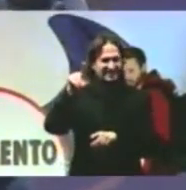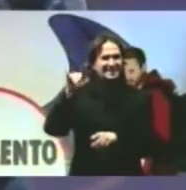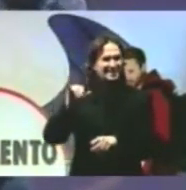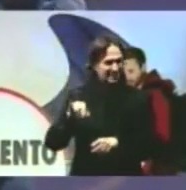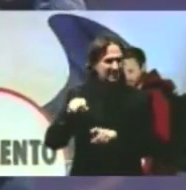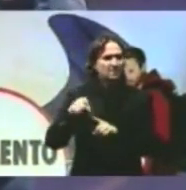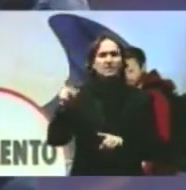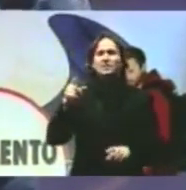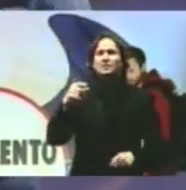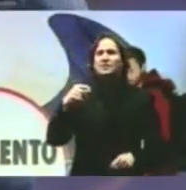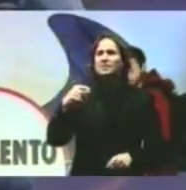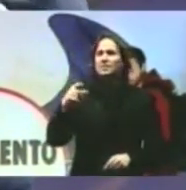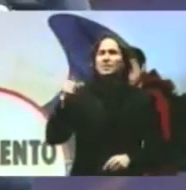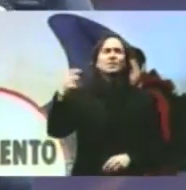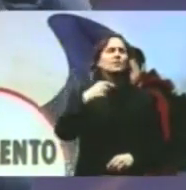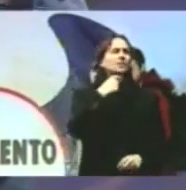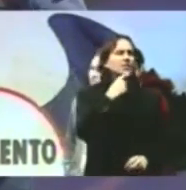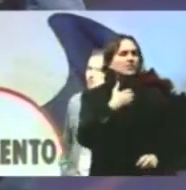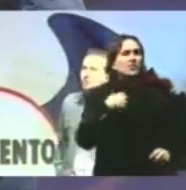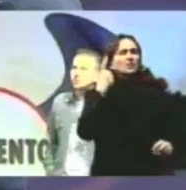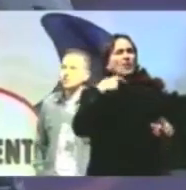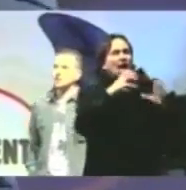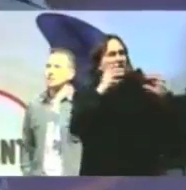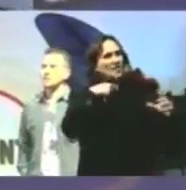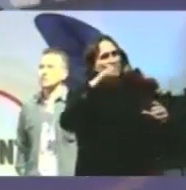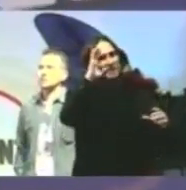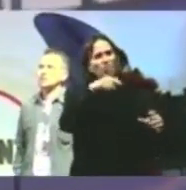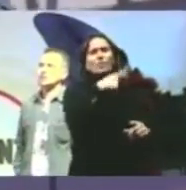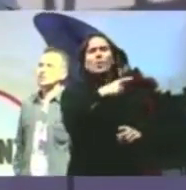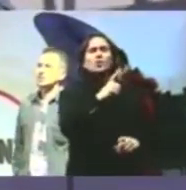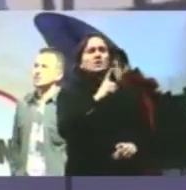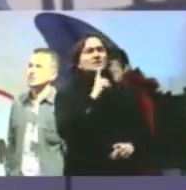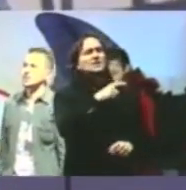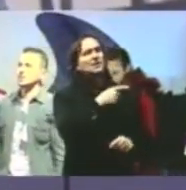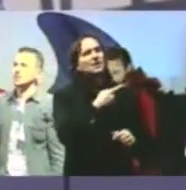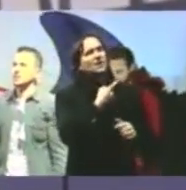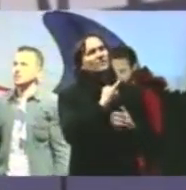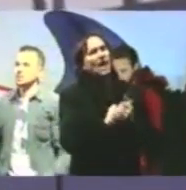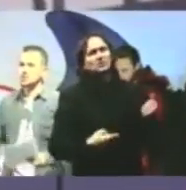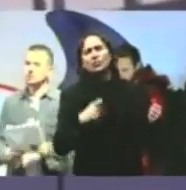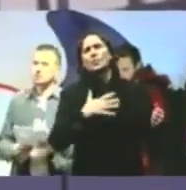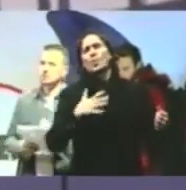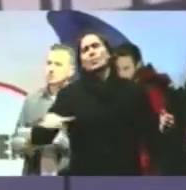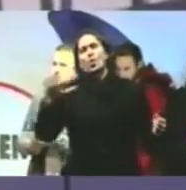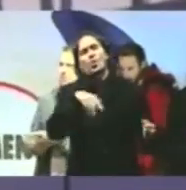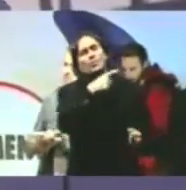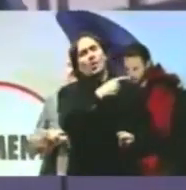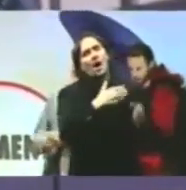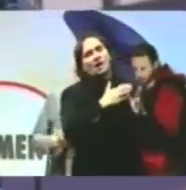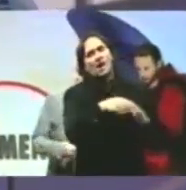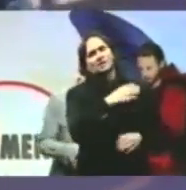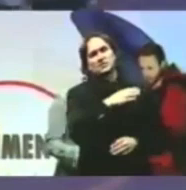gli imprenditori, che poi se falliscono il popolo li manda a casa. No signori, non funziona